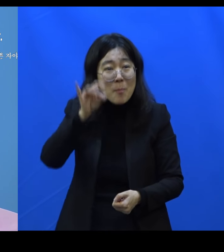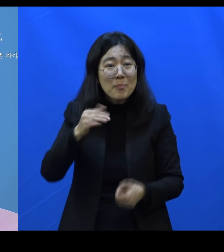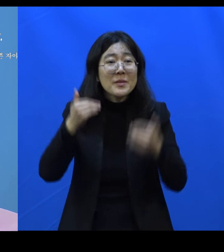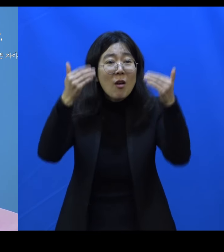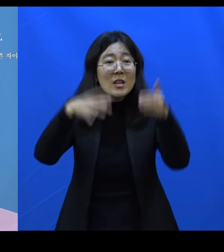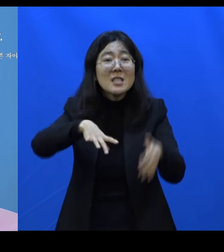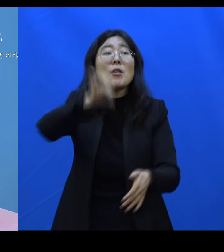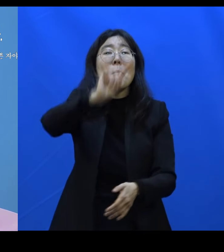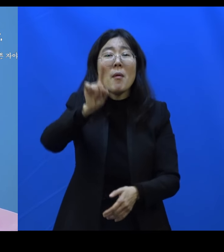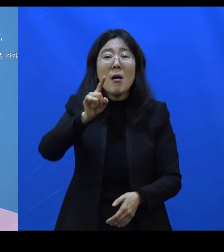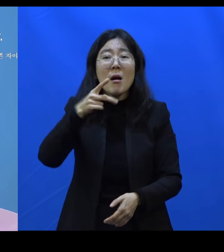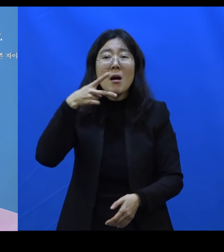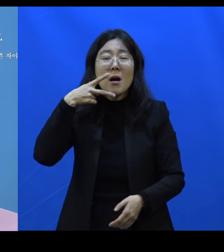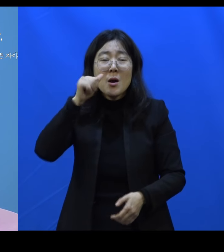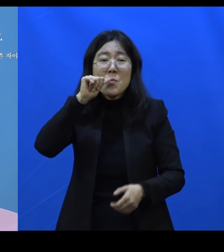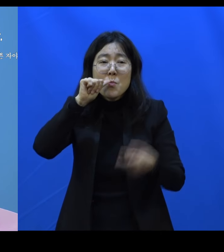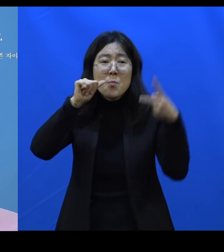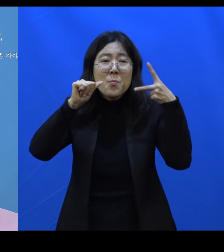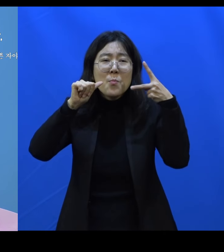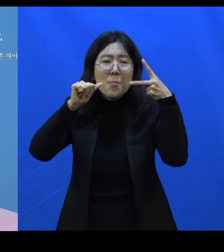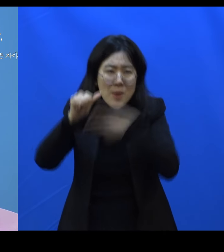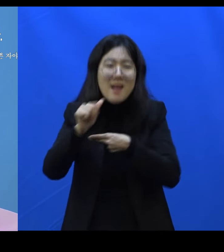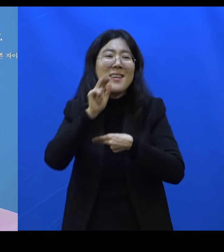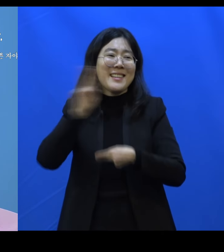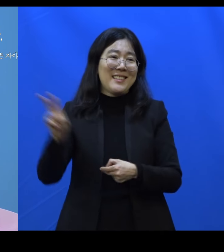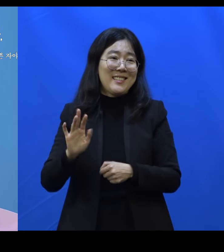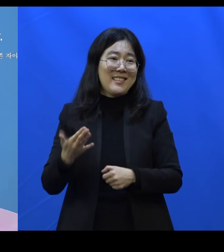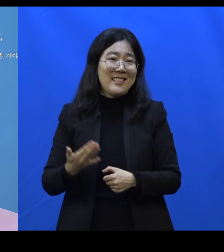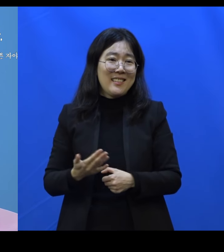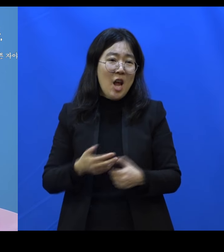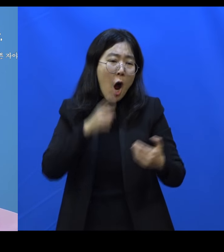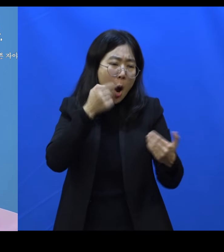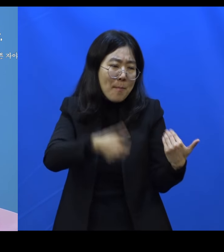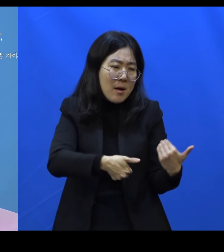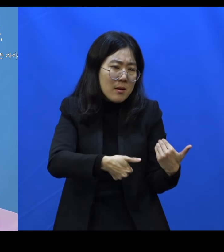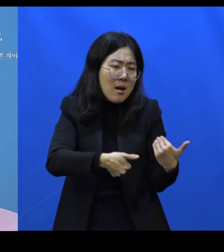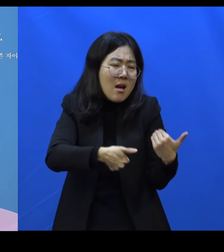엄마의 품에서 일시적으로 떨어져 나가는 경우.